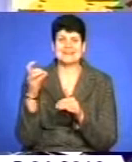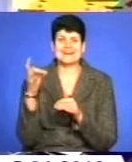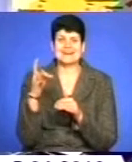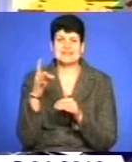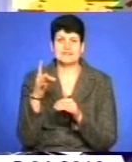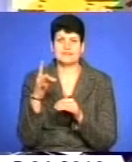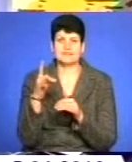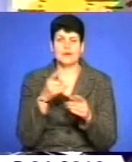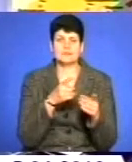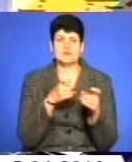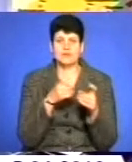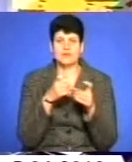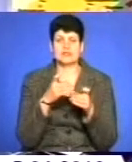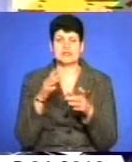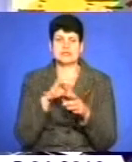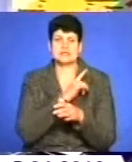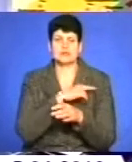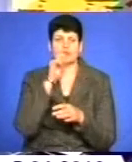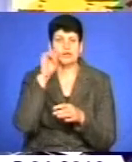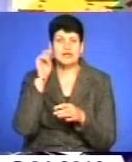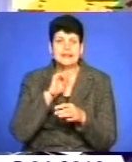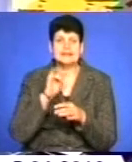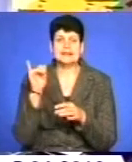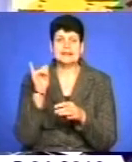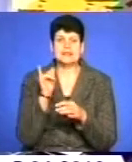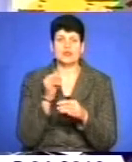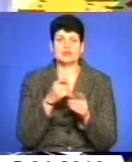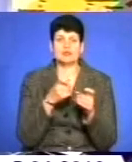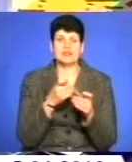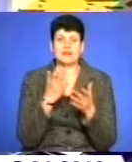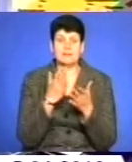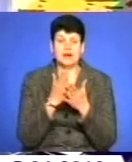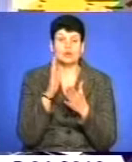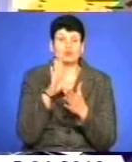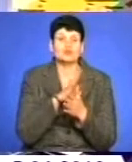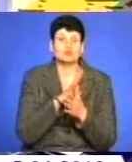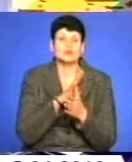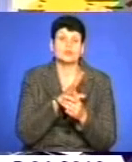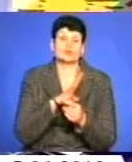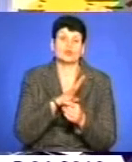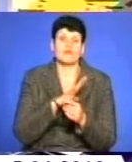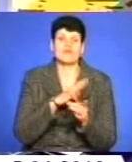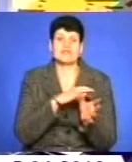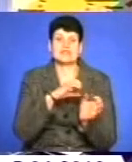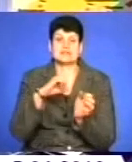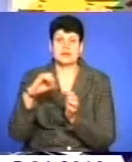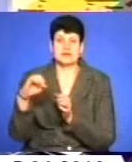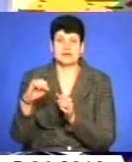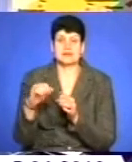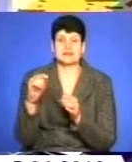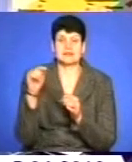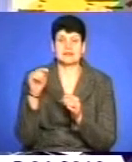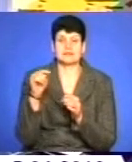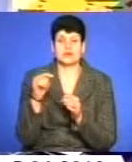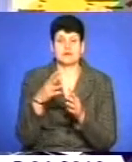обстрілювали підрозділи Збройних сил України із озброєння, яке мало бути відверте, випустивши при цьому близько 1900